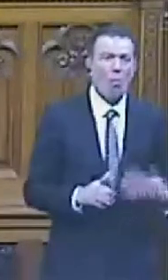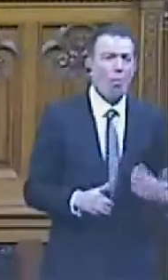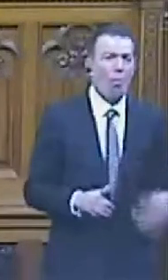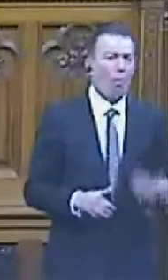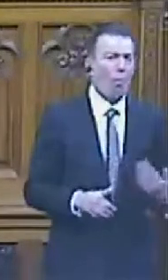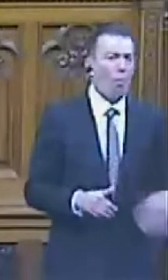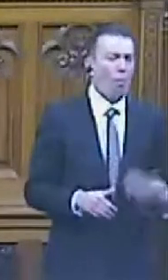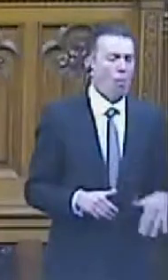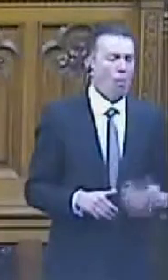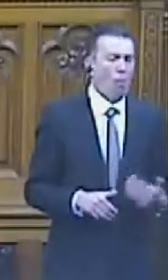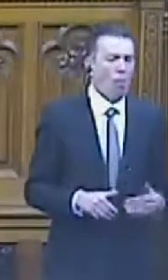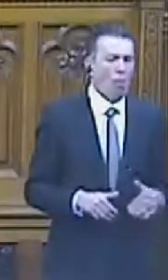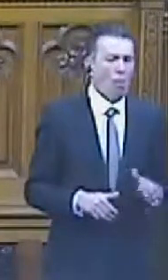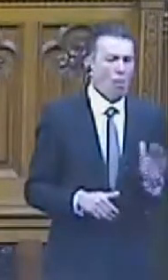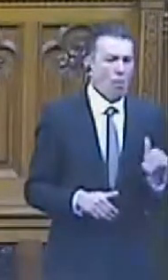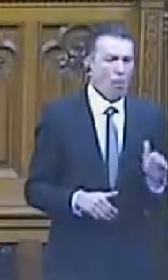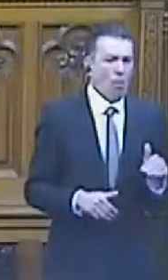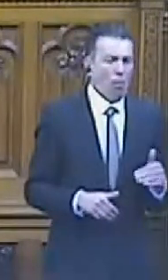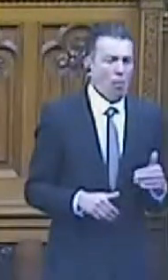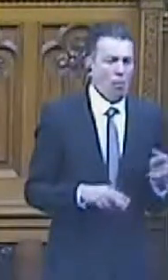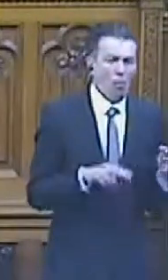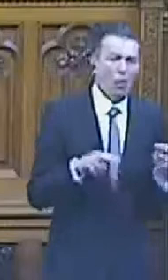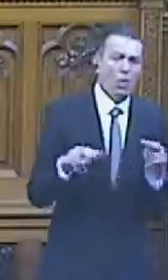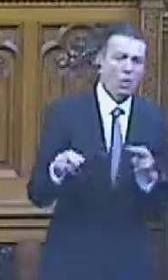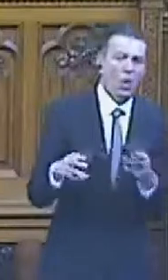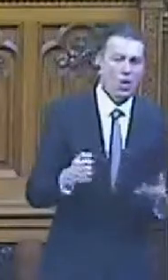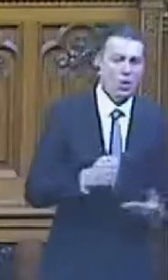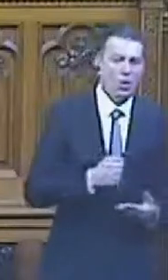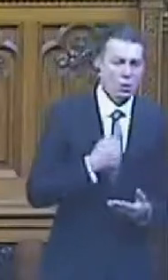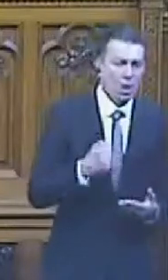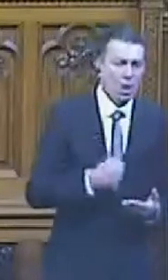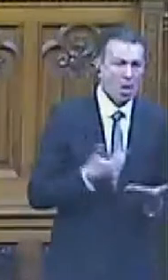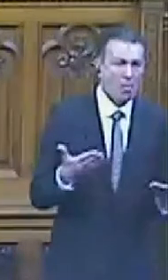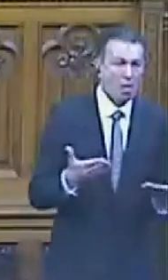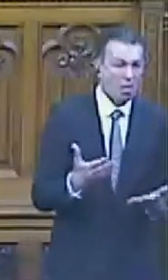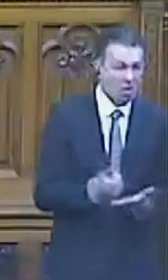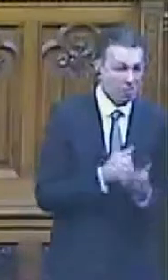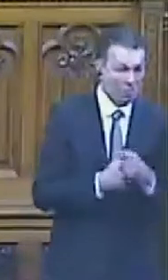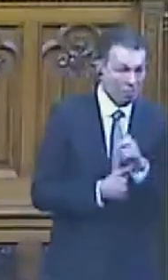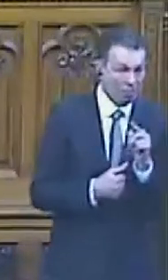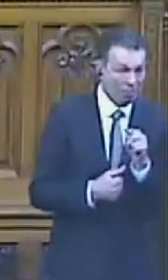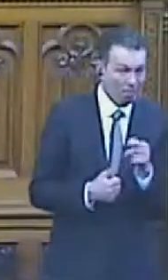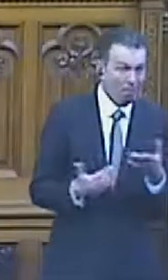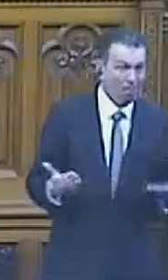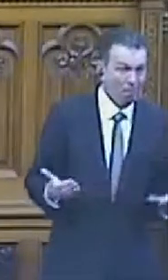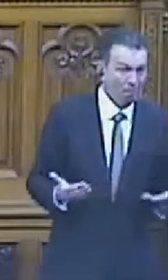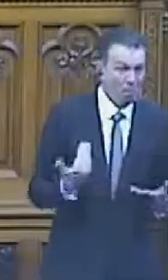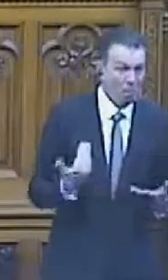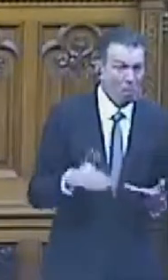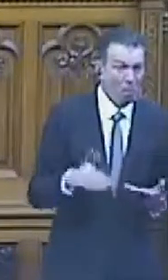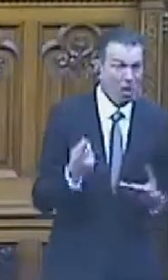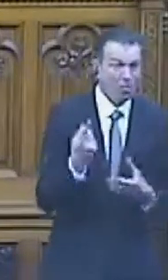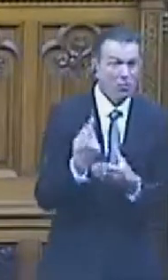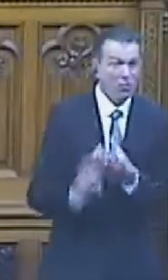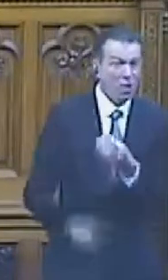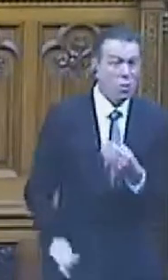sieht ja, wie solche Reformpartnerschaften in der Steiermark mit Erfolg gesegnet sind. Ja, am meisten verloren.